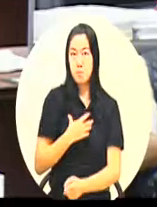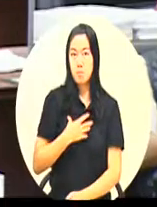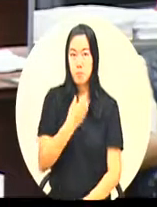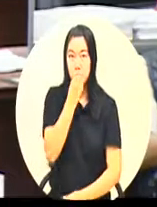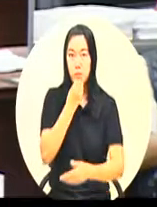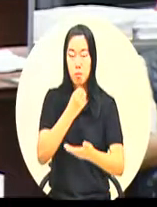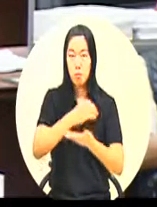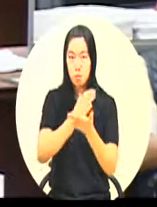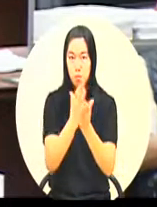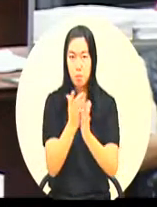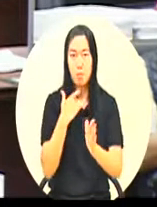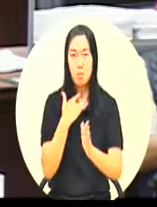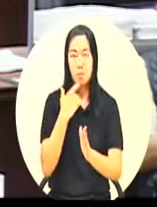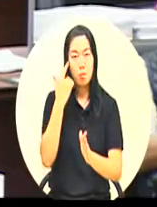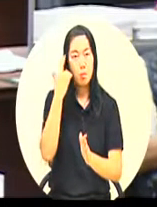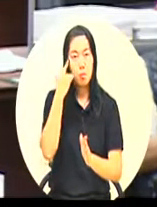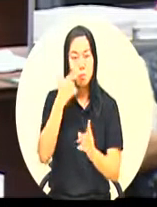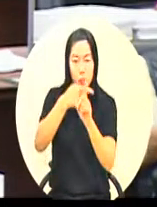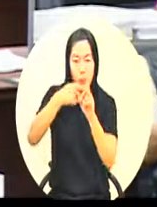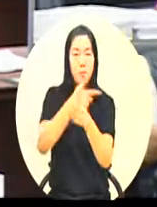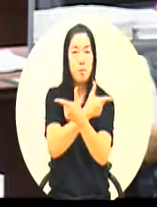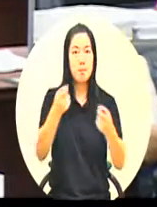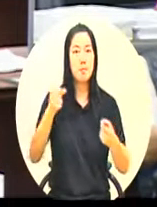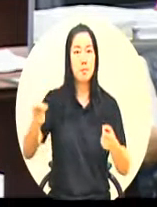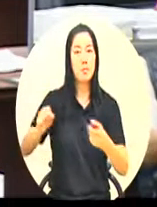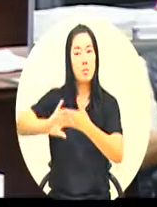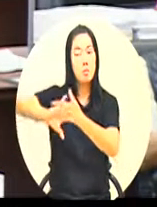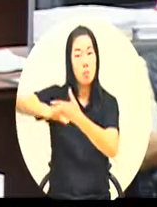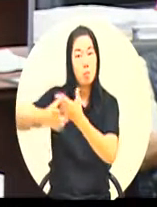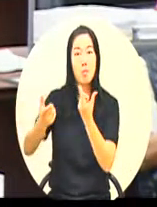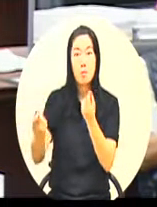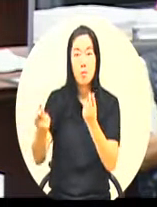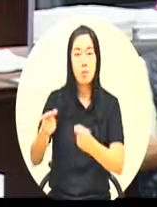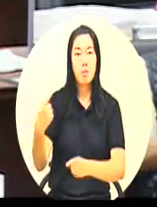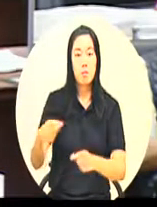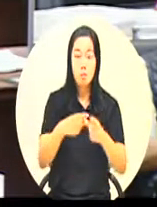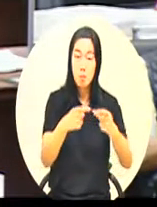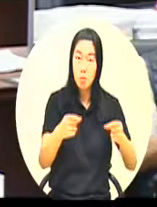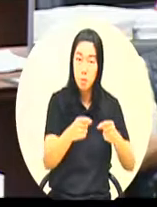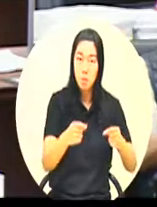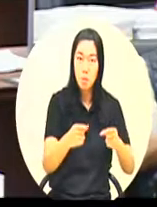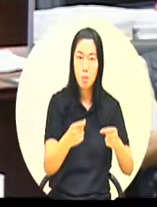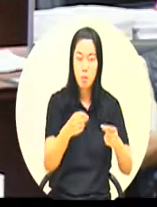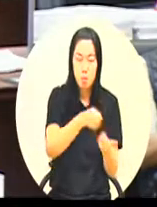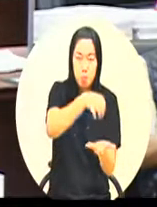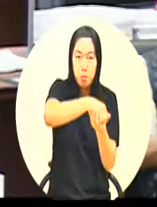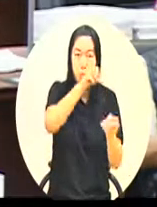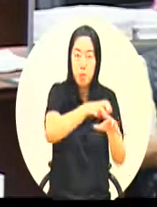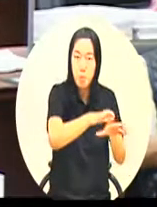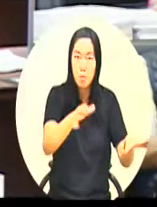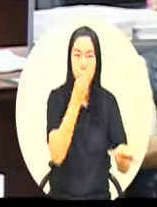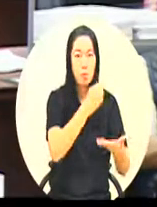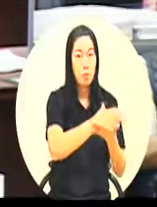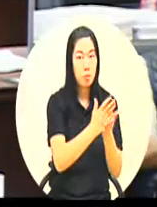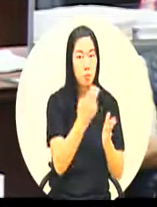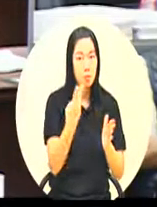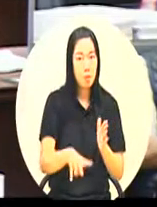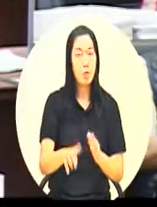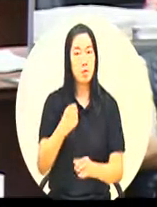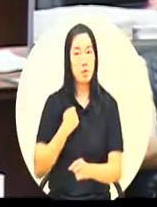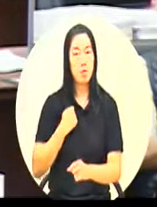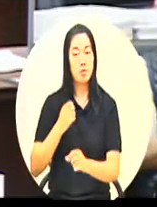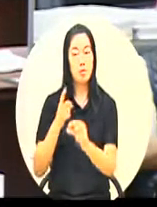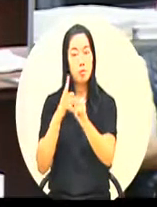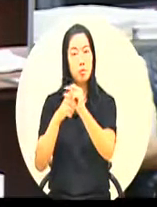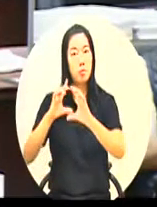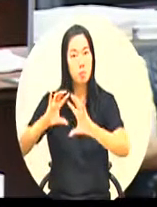要有一致的标准跟国际相同的规范。所以其实不止日本的所谓的核灾食品，其实我们也知道，包括中国的中